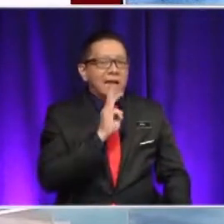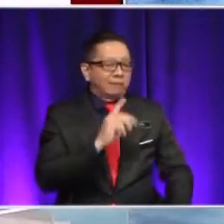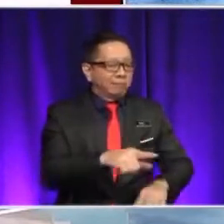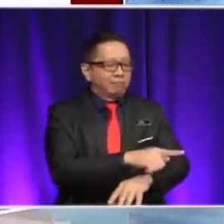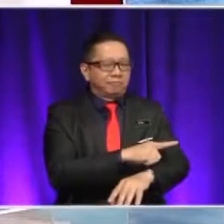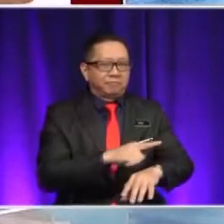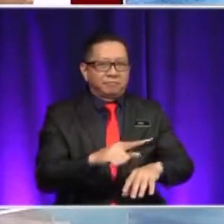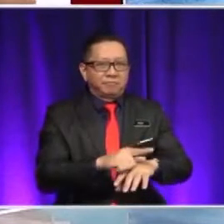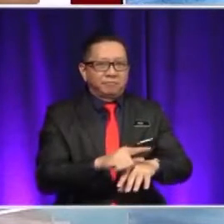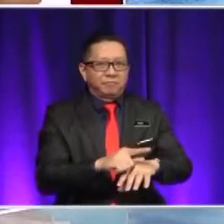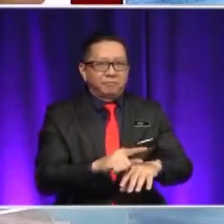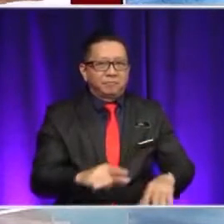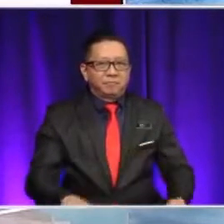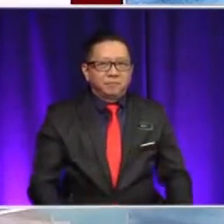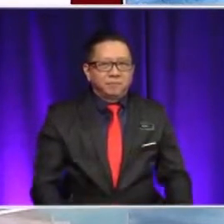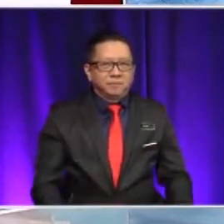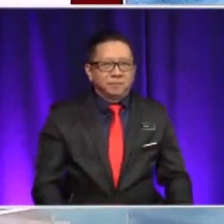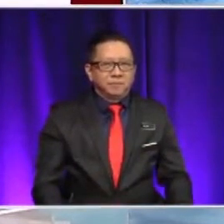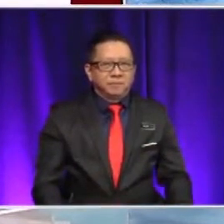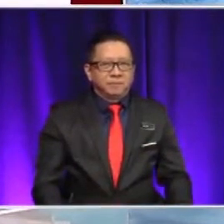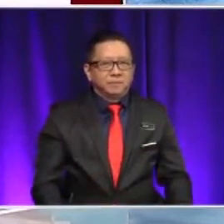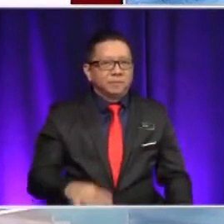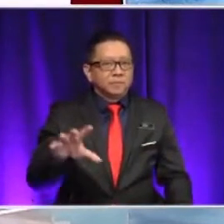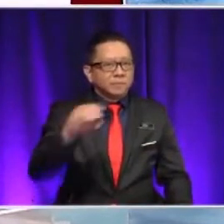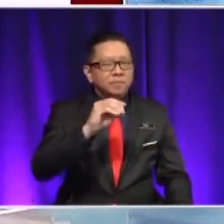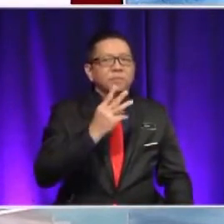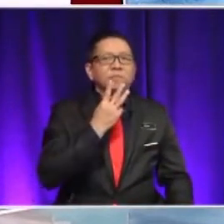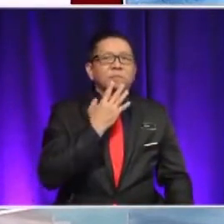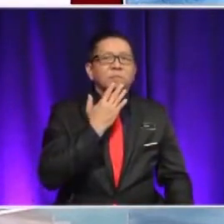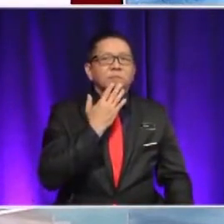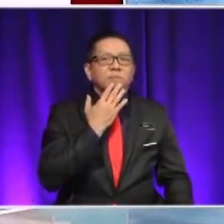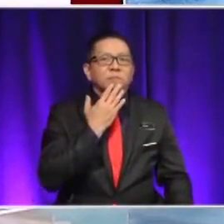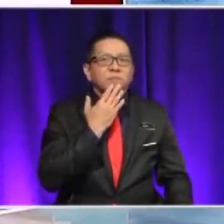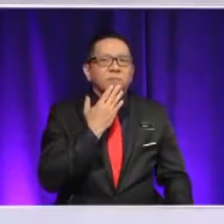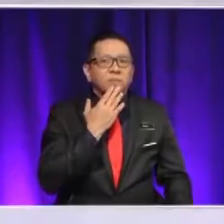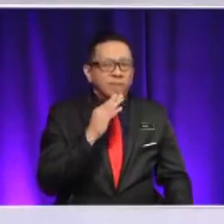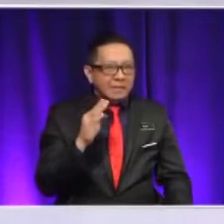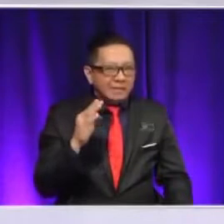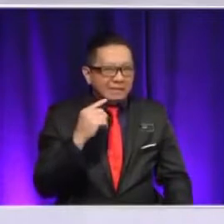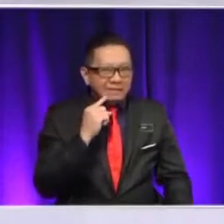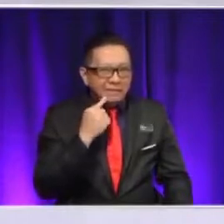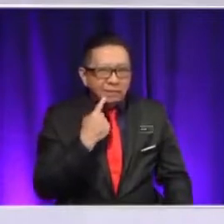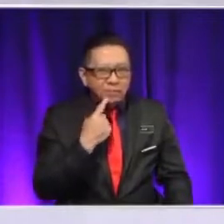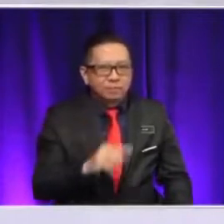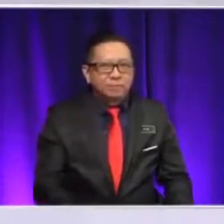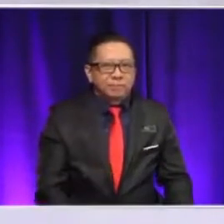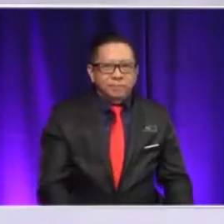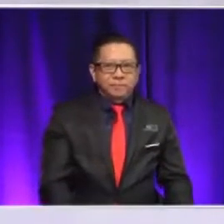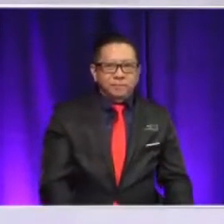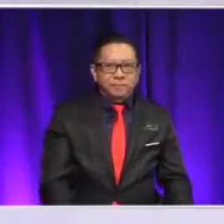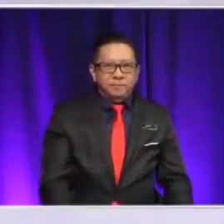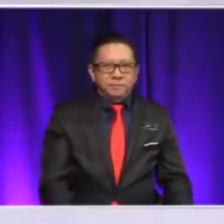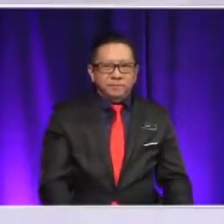bagian sini gelap bagian sini gelap-gelap Betul Oke jadi kita ambil warna yang gelap cewek2 bukev